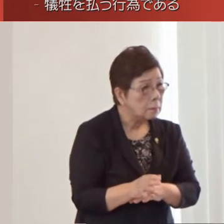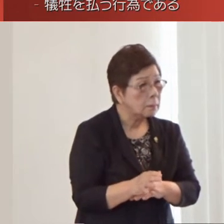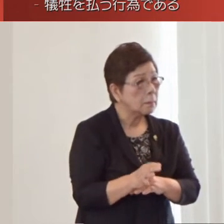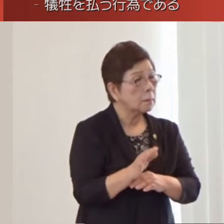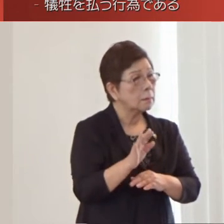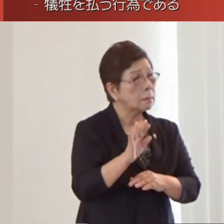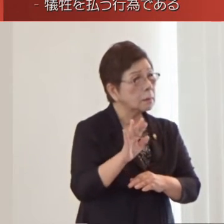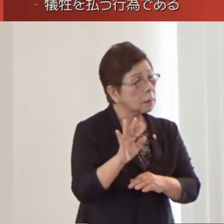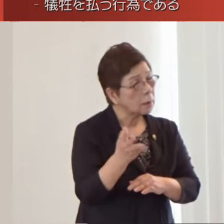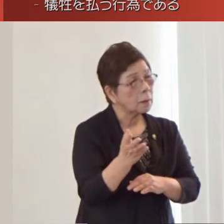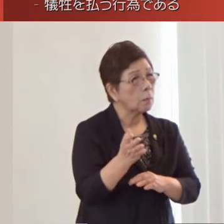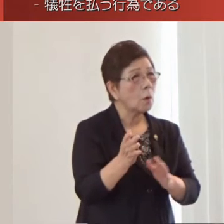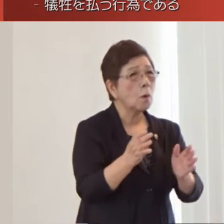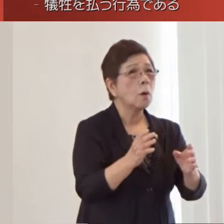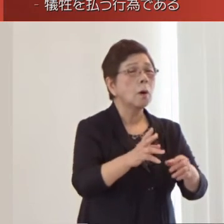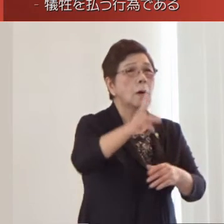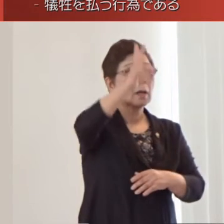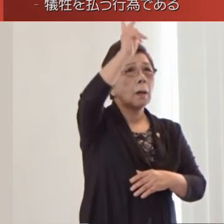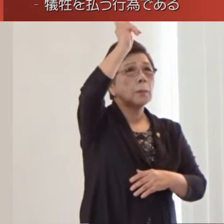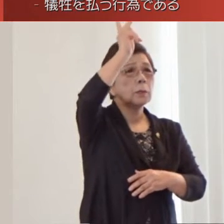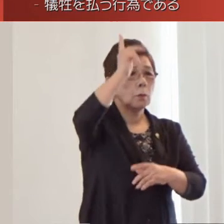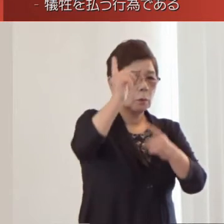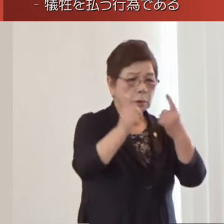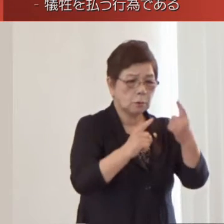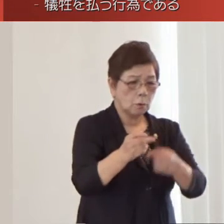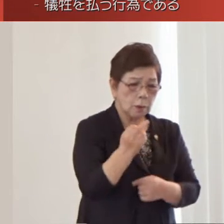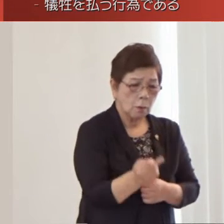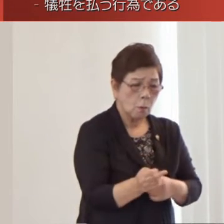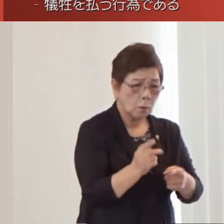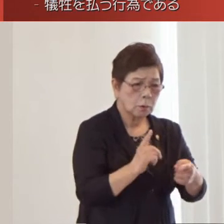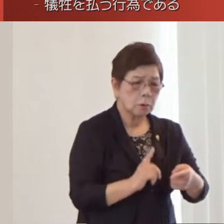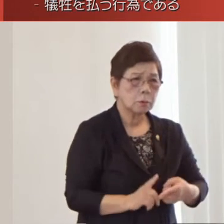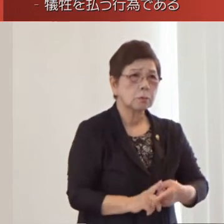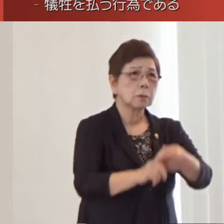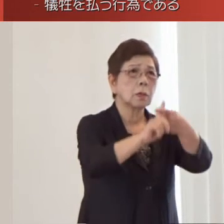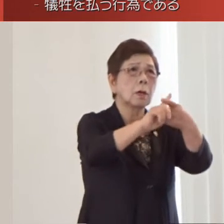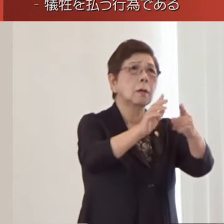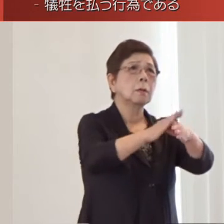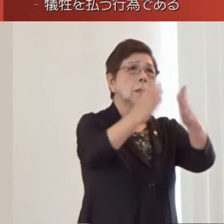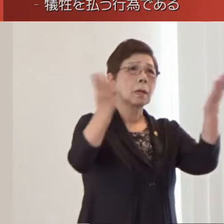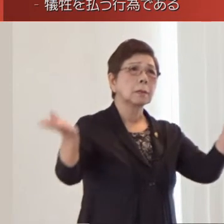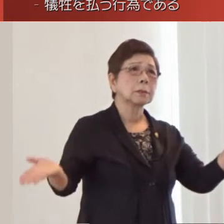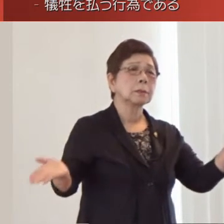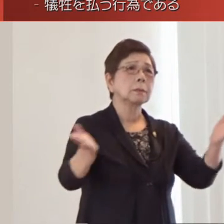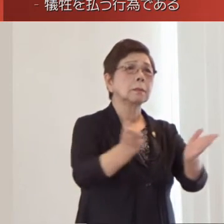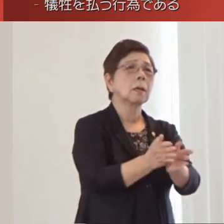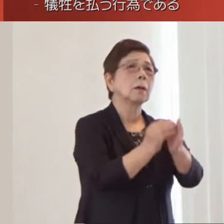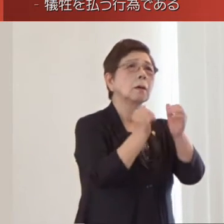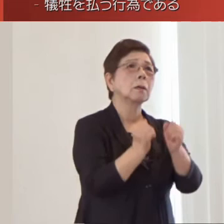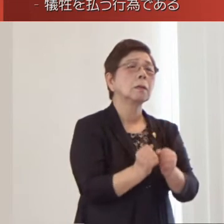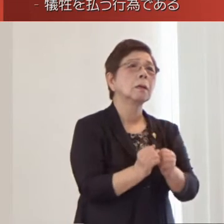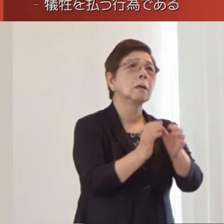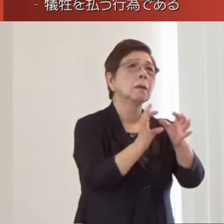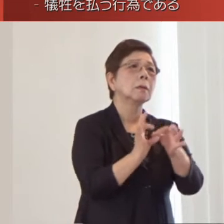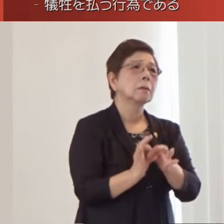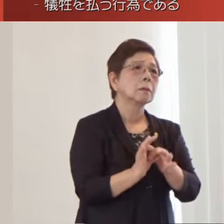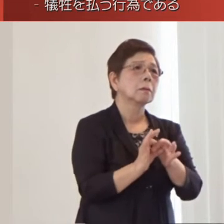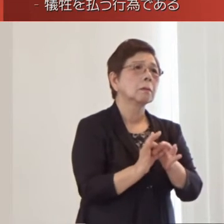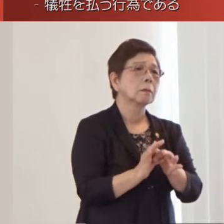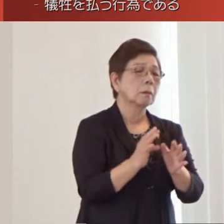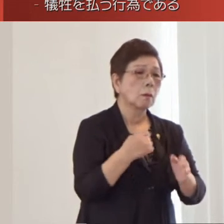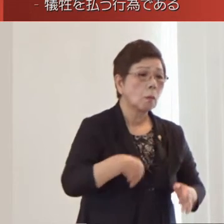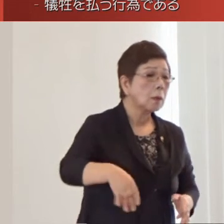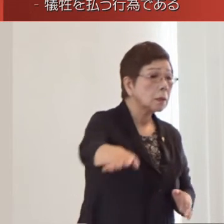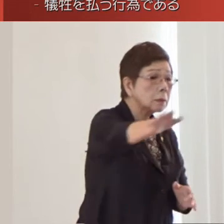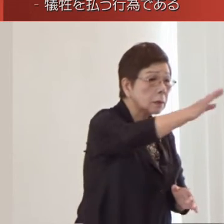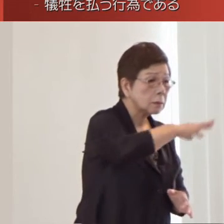神の一人子が十字架にかかって死ななければですね、神が本当に私たちを愛しておられるということは分からなかったはずなんです。